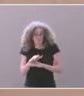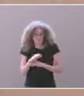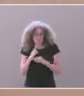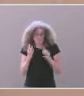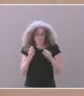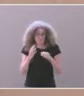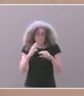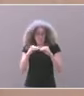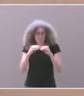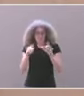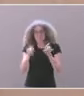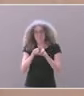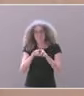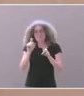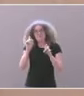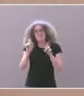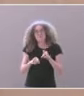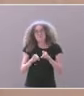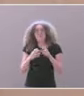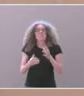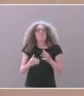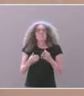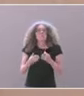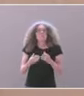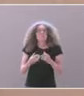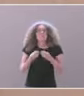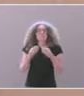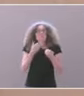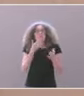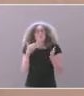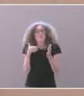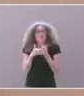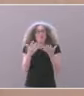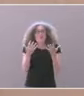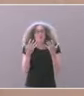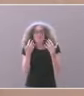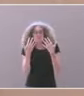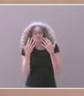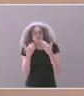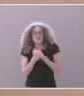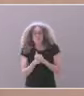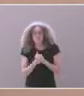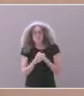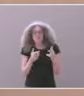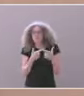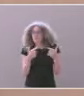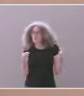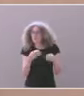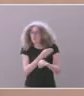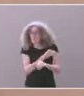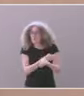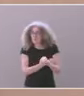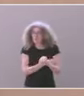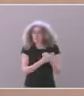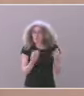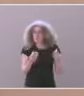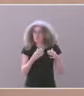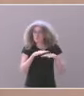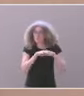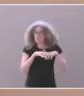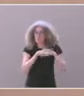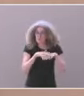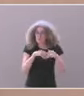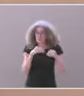et répondre aux problèmes hydrauliques. Les équipements sportifs, stades, piscines Neptune, cours de tennis seront rénovés ou